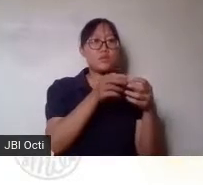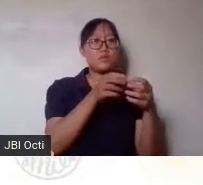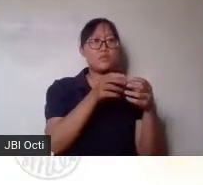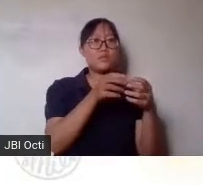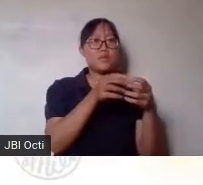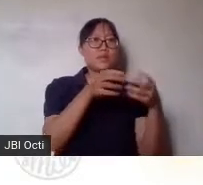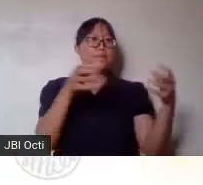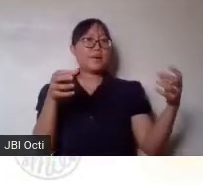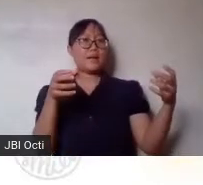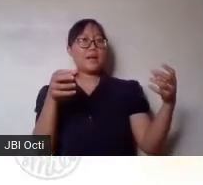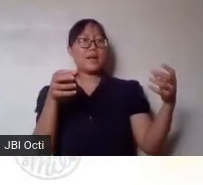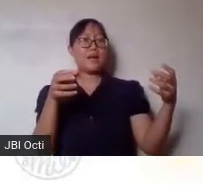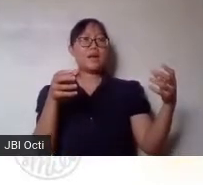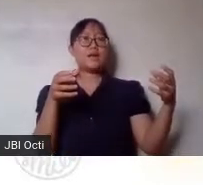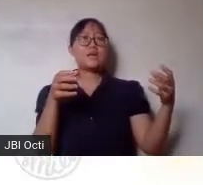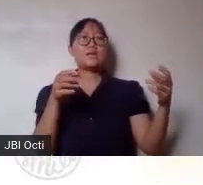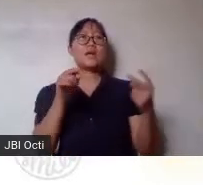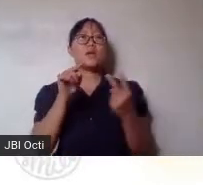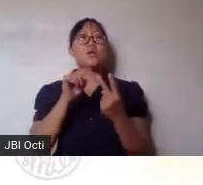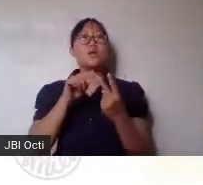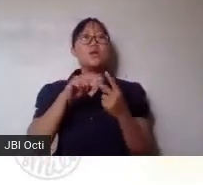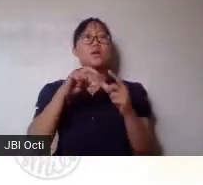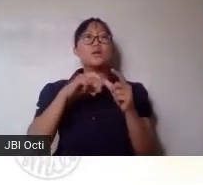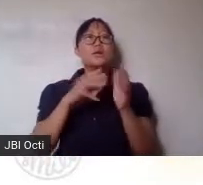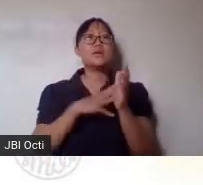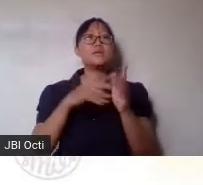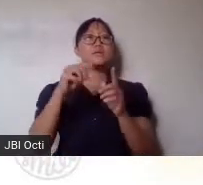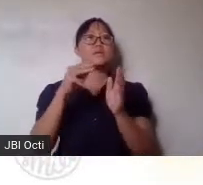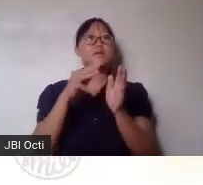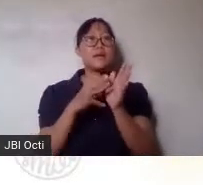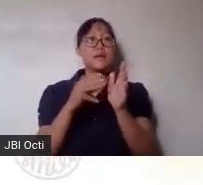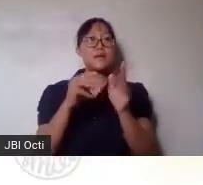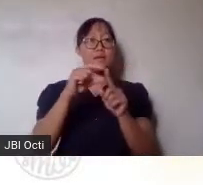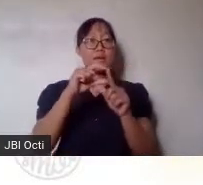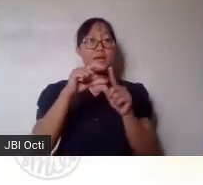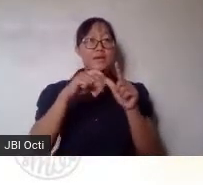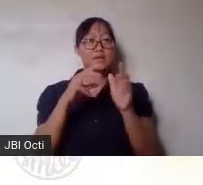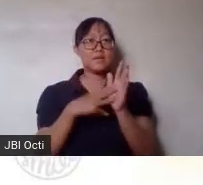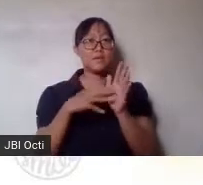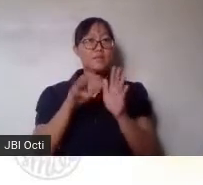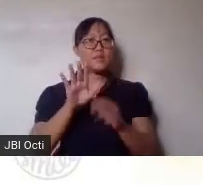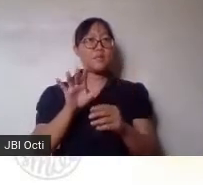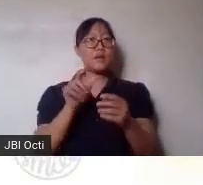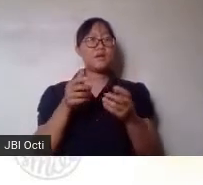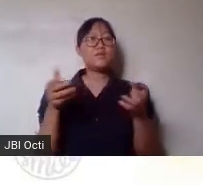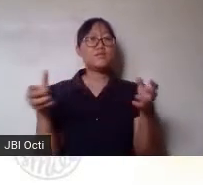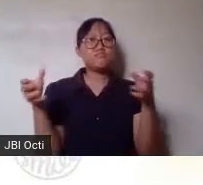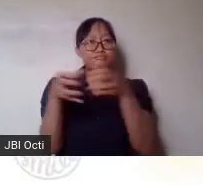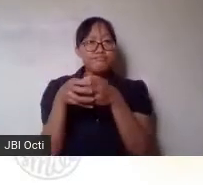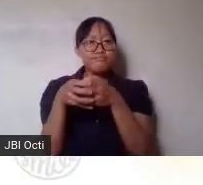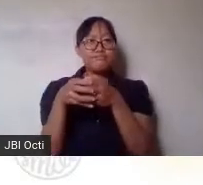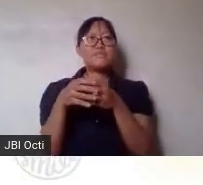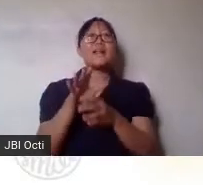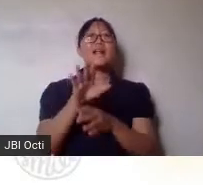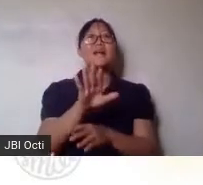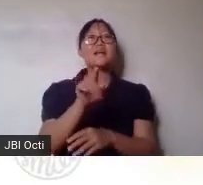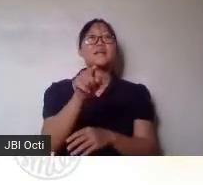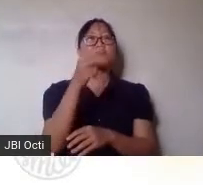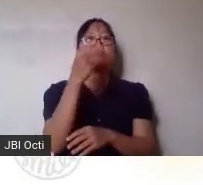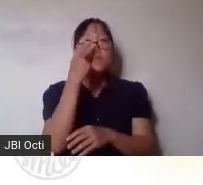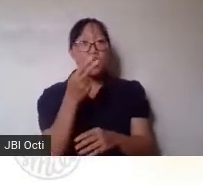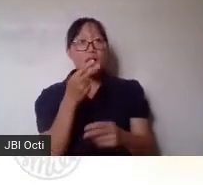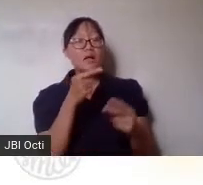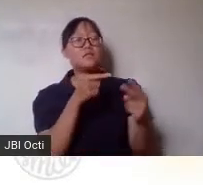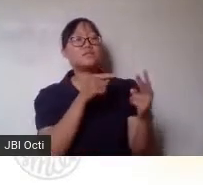kita lihat, ini penting ya, karena nanti kita bisa dapatkan juga kasus anak yang kemudian tidak diam